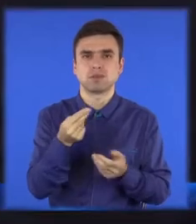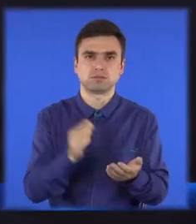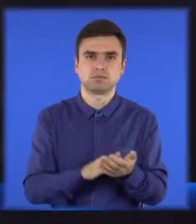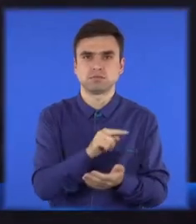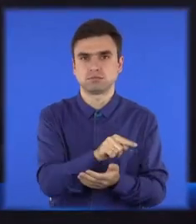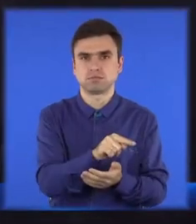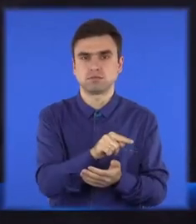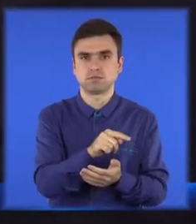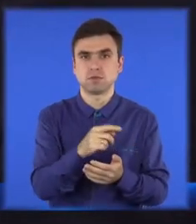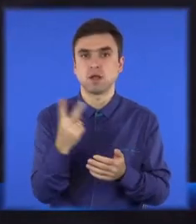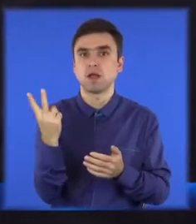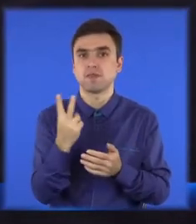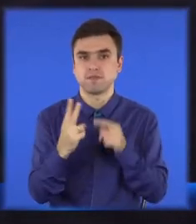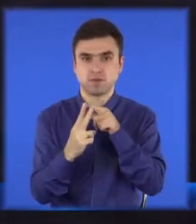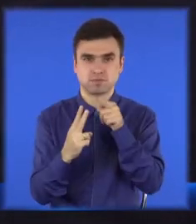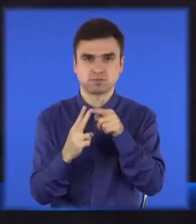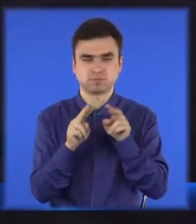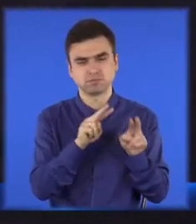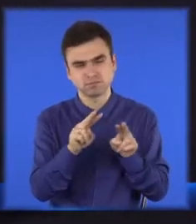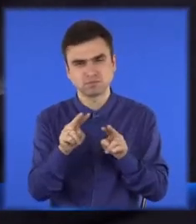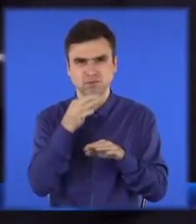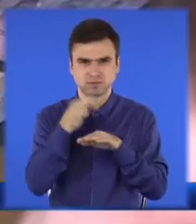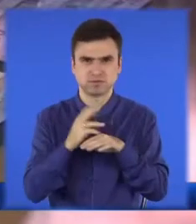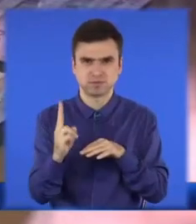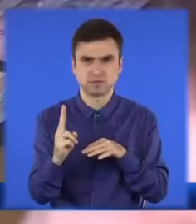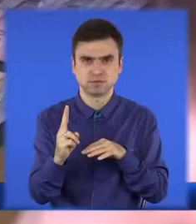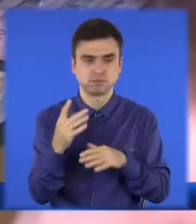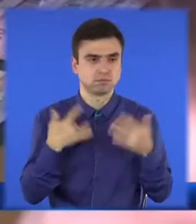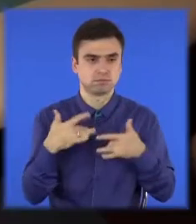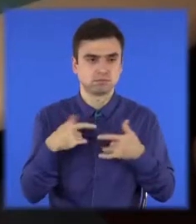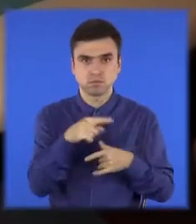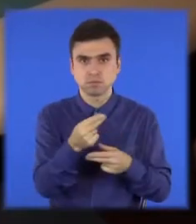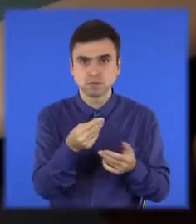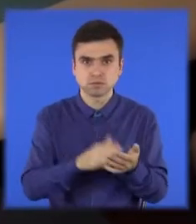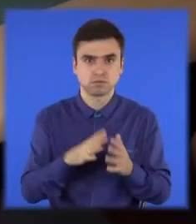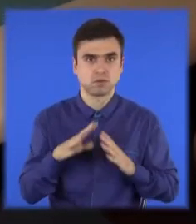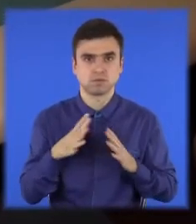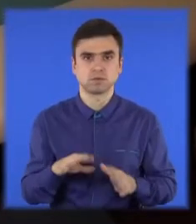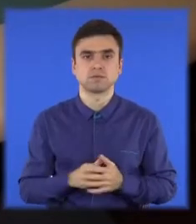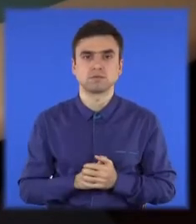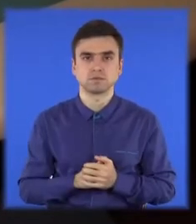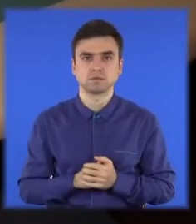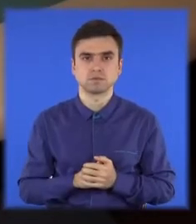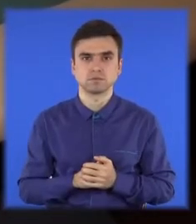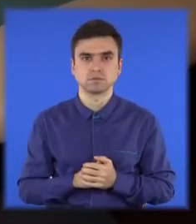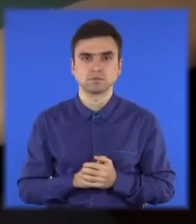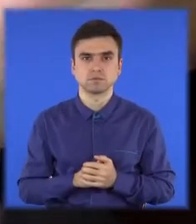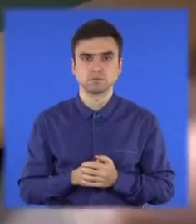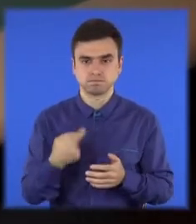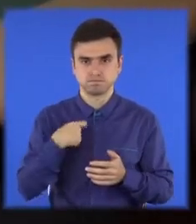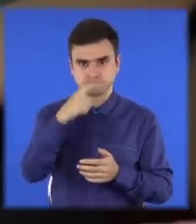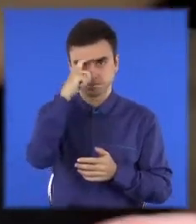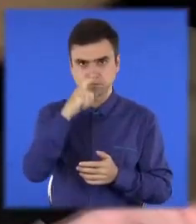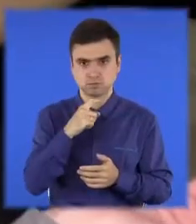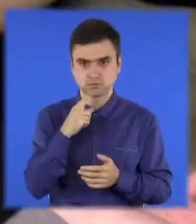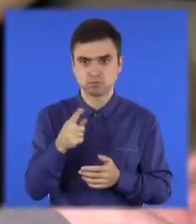Останні заперечували, що в їхньому закладі люди робили грошові ставки. Та що за нерви, я не пойму. Ви от